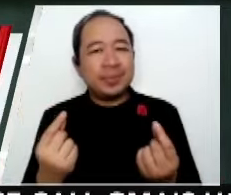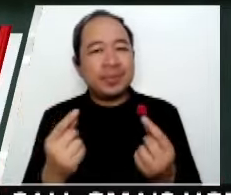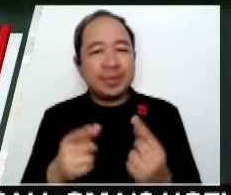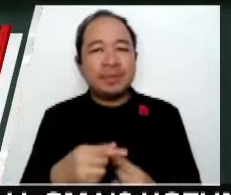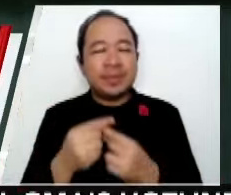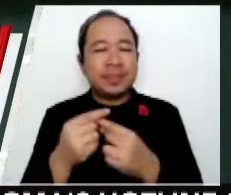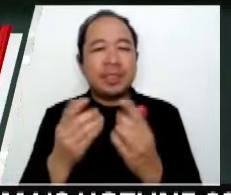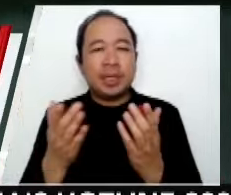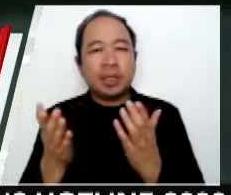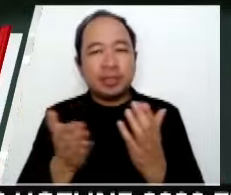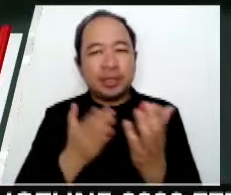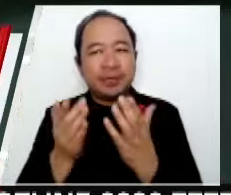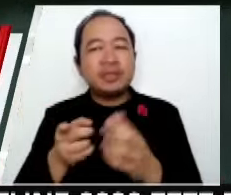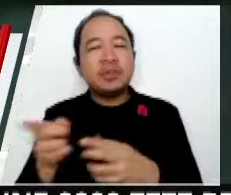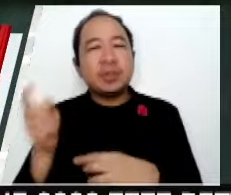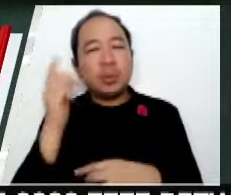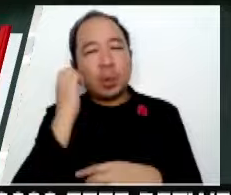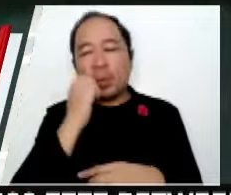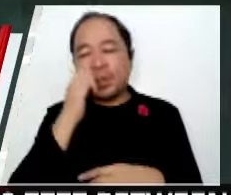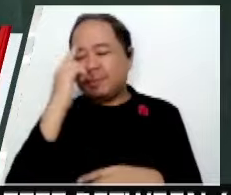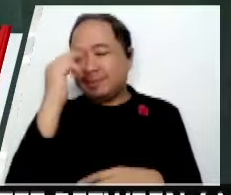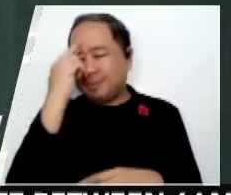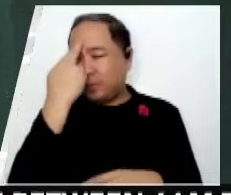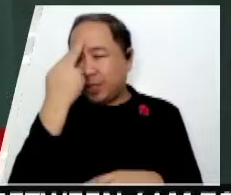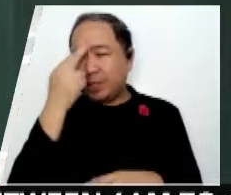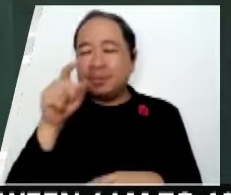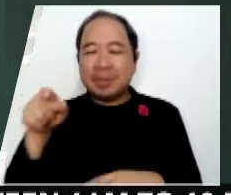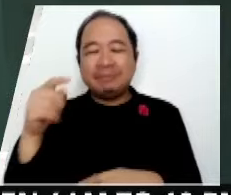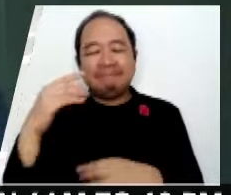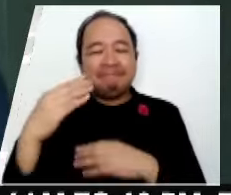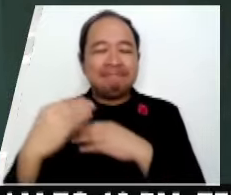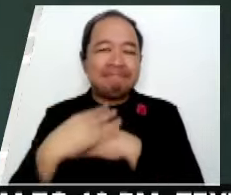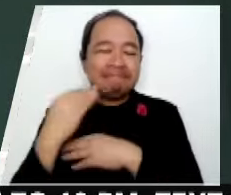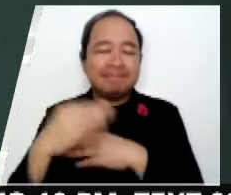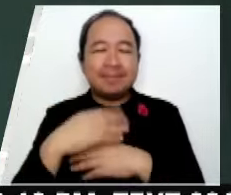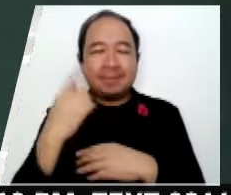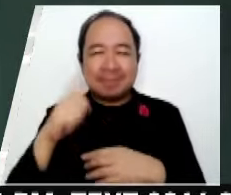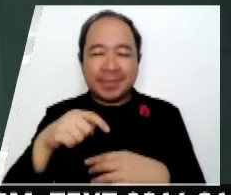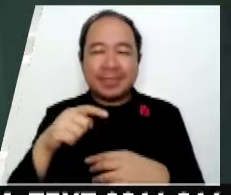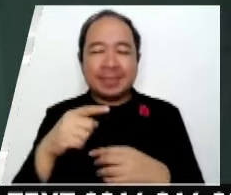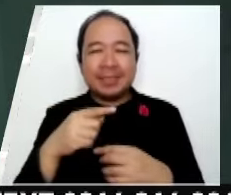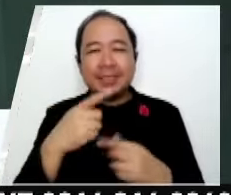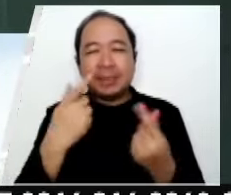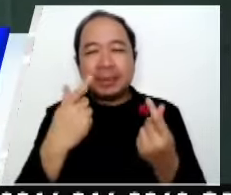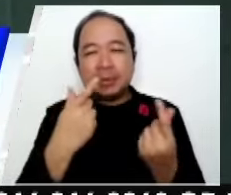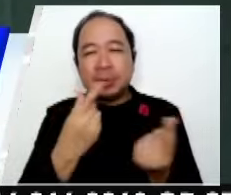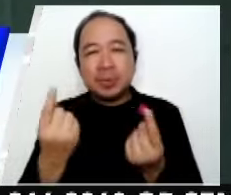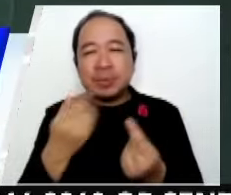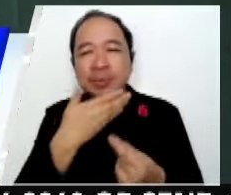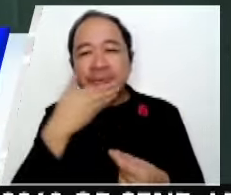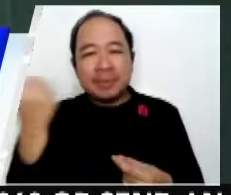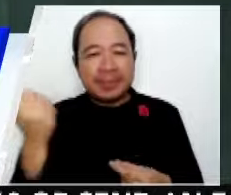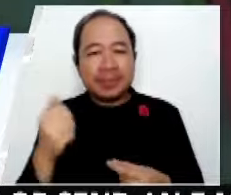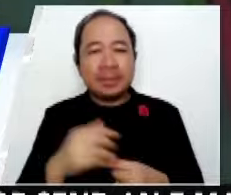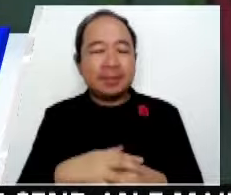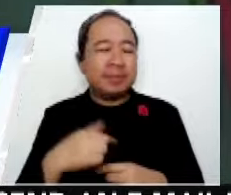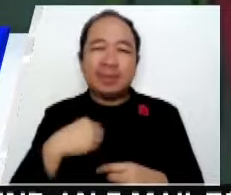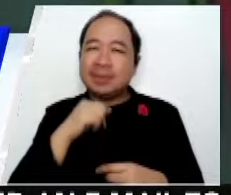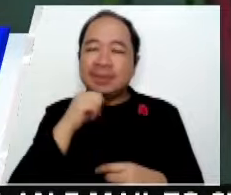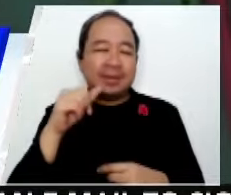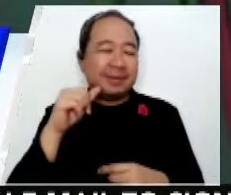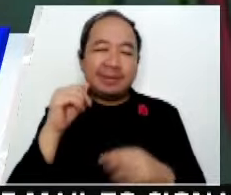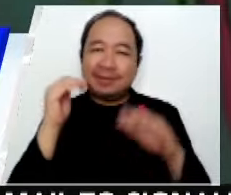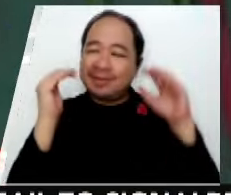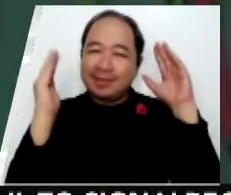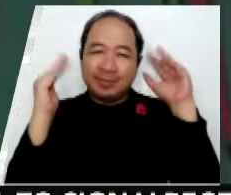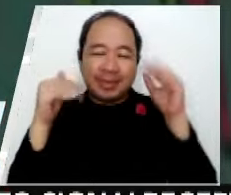siya. Kailangan, galingan ko na palagi. Ganun sir, hindi ko po expecto sir. Yung baha